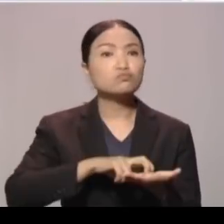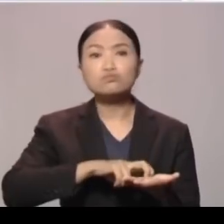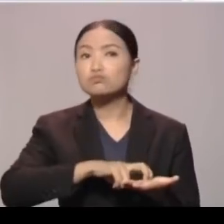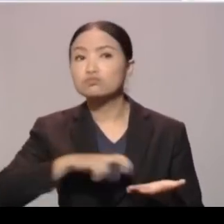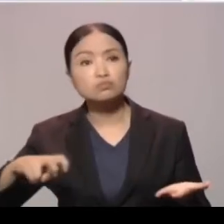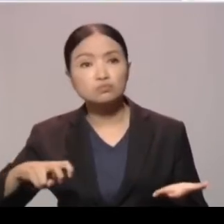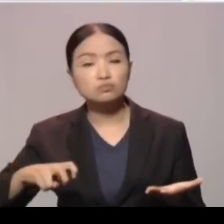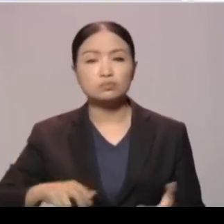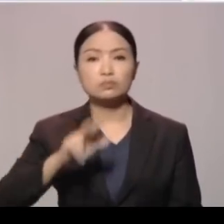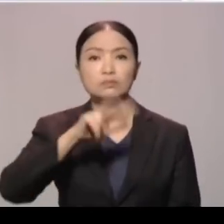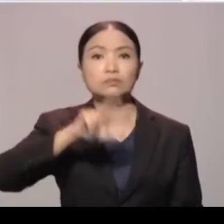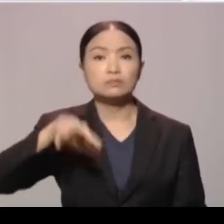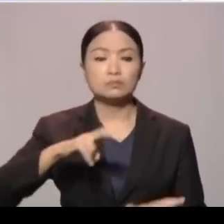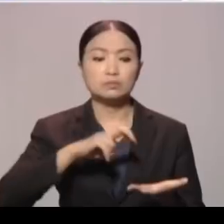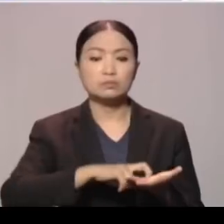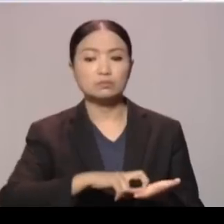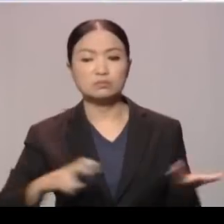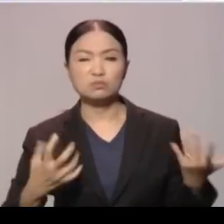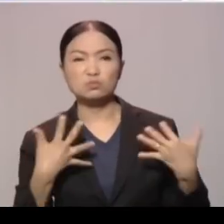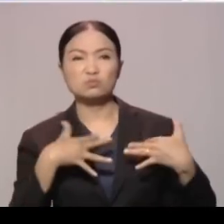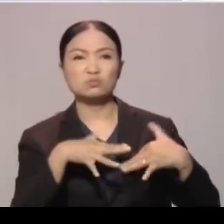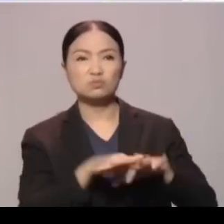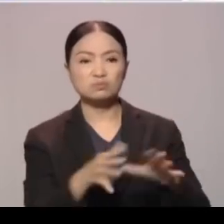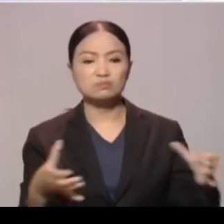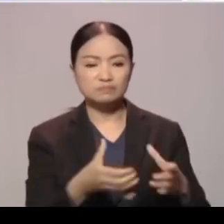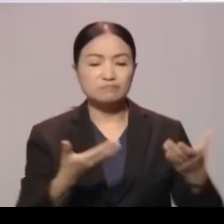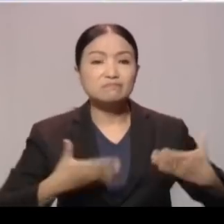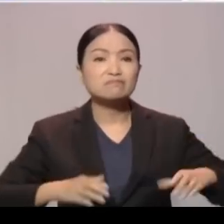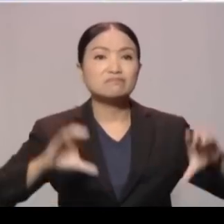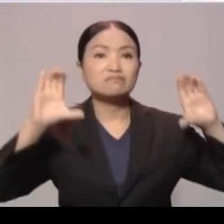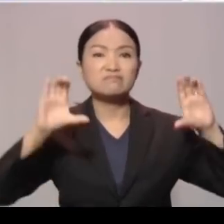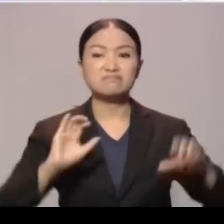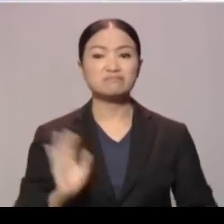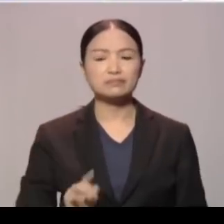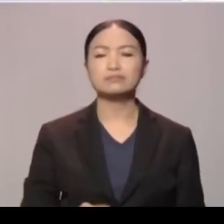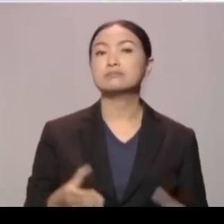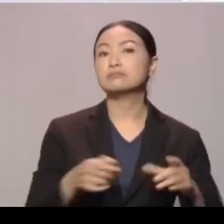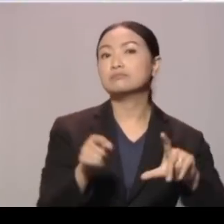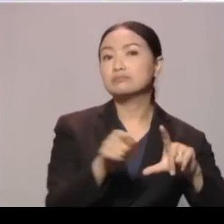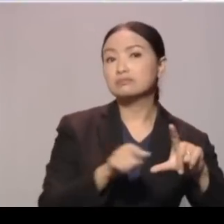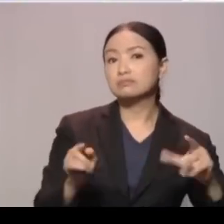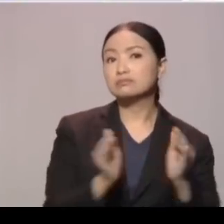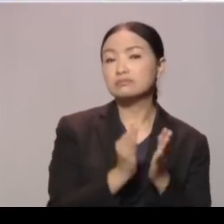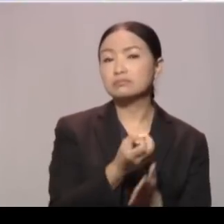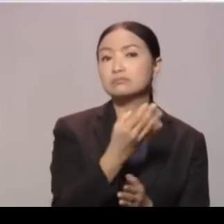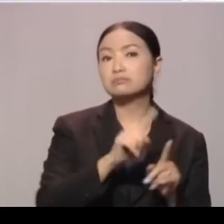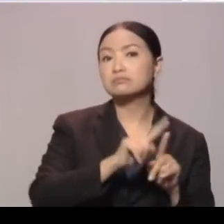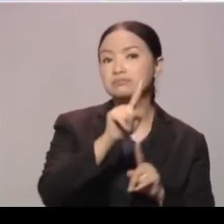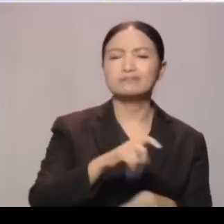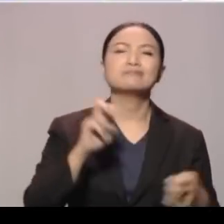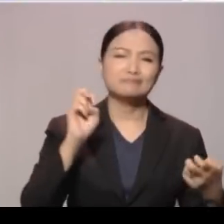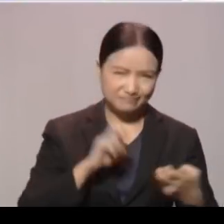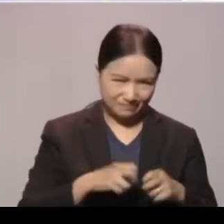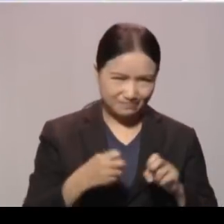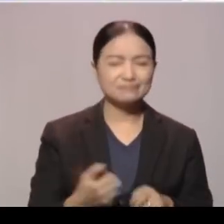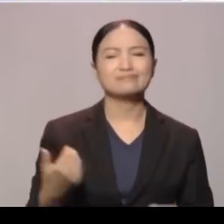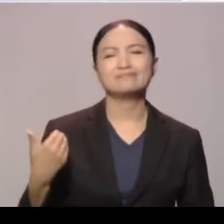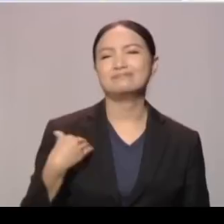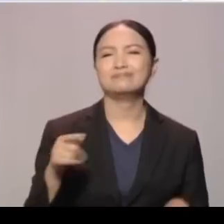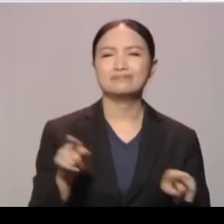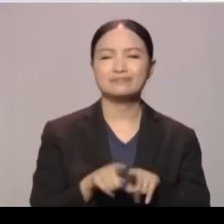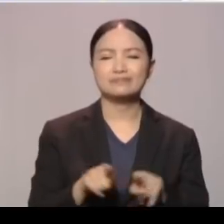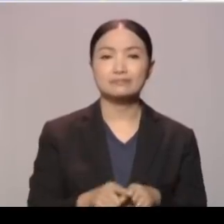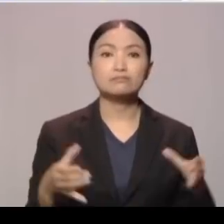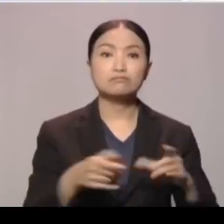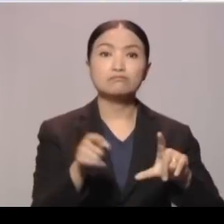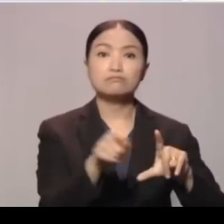จากการเป็นพรรคร่วมเมื่อไหร่นะก้าวไกลถึงแม้ว่าจะเป็นพรรคอันดับหนึ่งก็จะมีปัญหาแนวร่วมเลยเพราะว่าก้าว